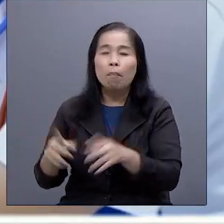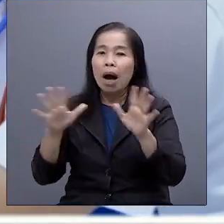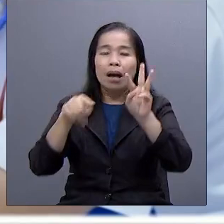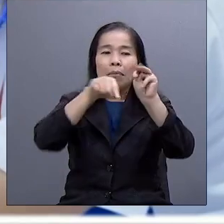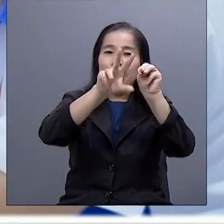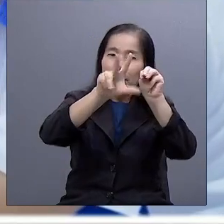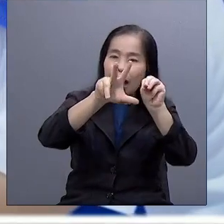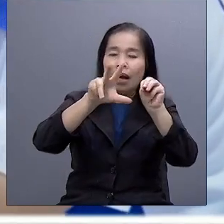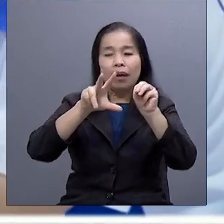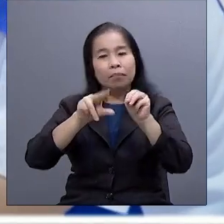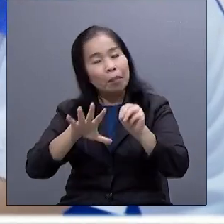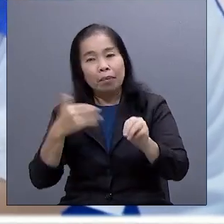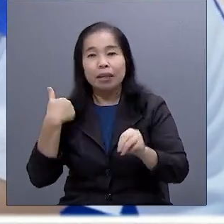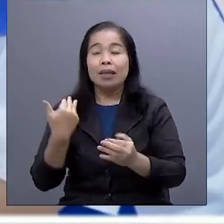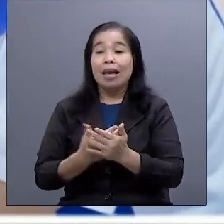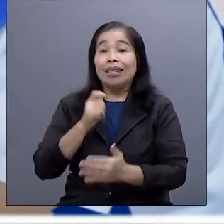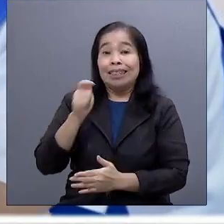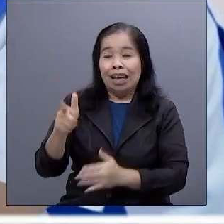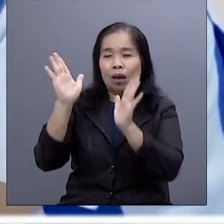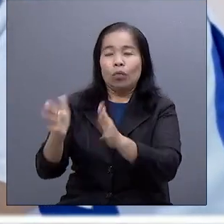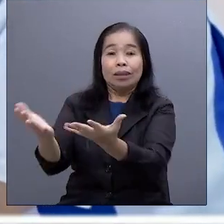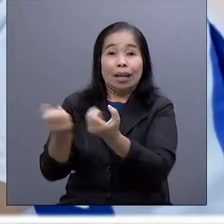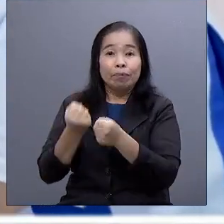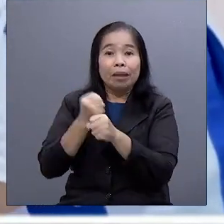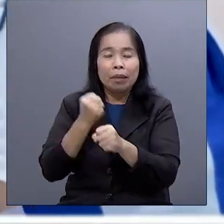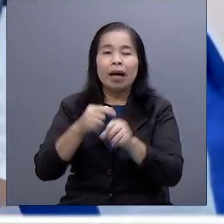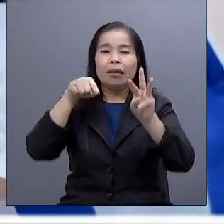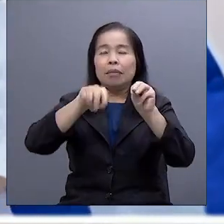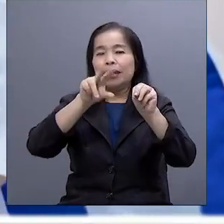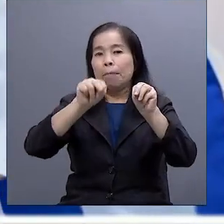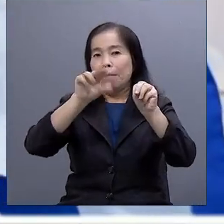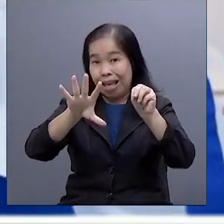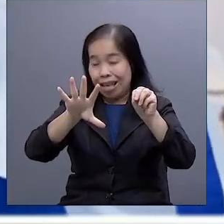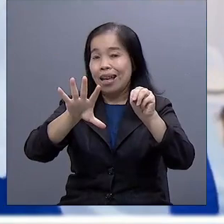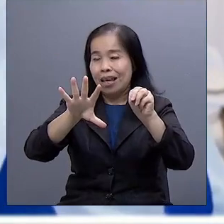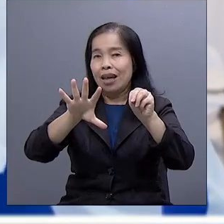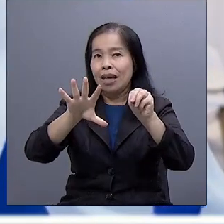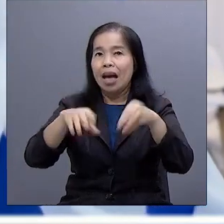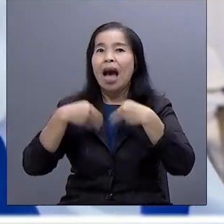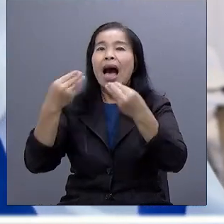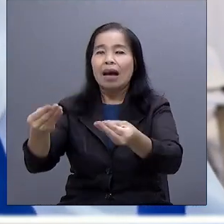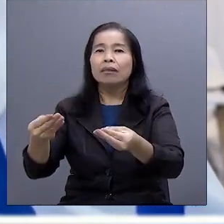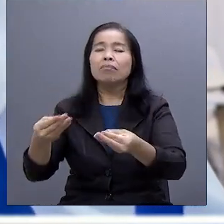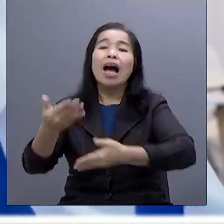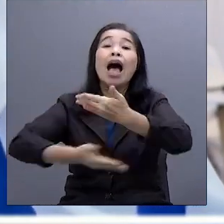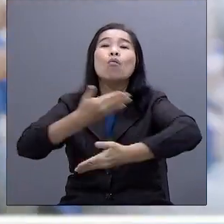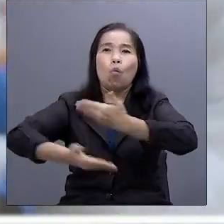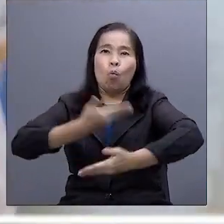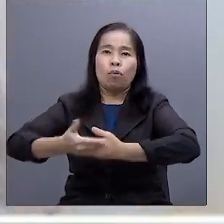ก็คือเราจ้างงานด้วยมาตา 35 นะคะแล้พ้พืนที่การขายของน